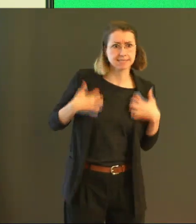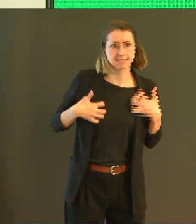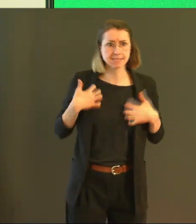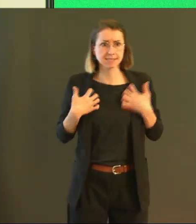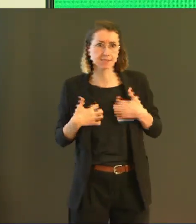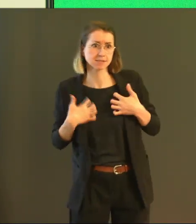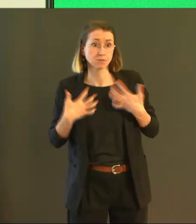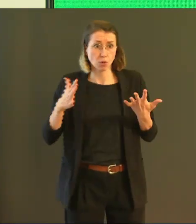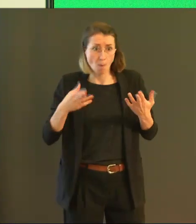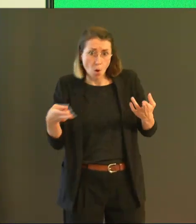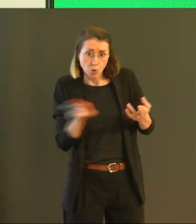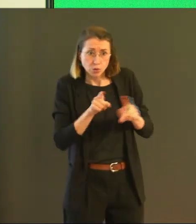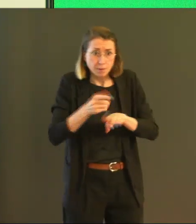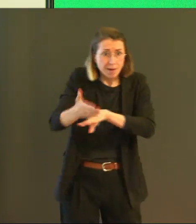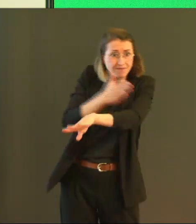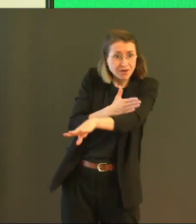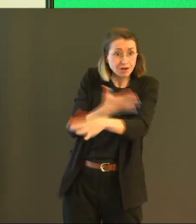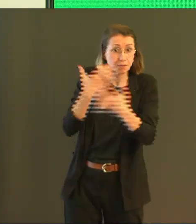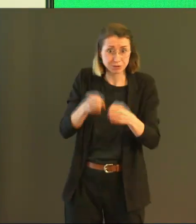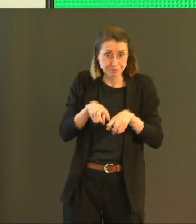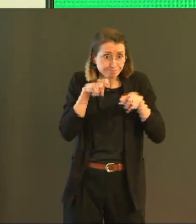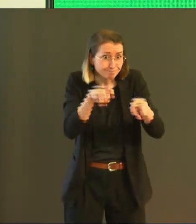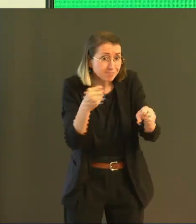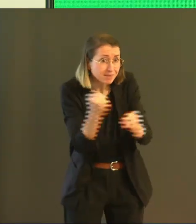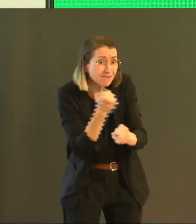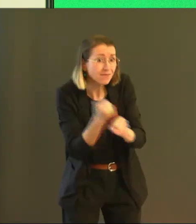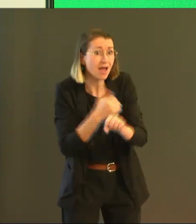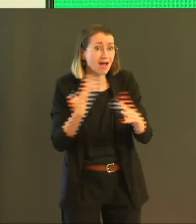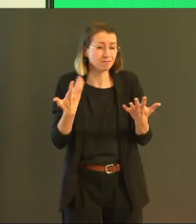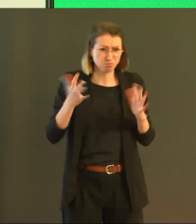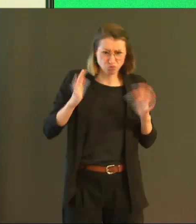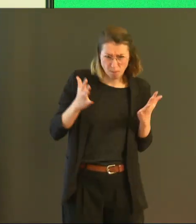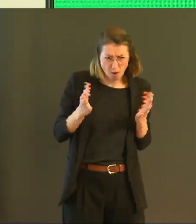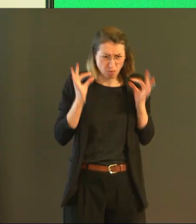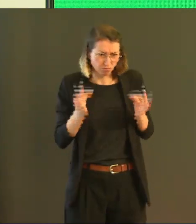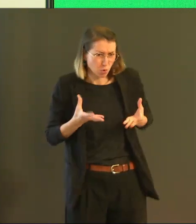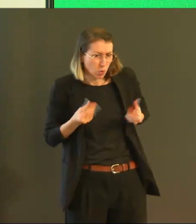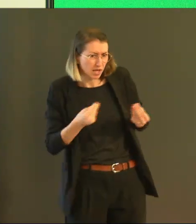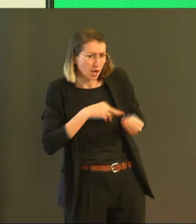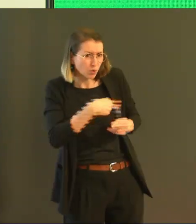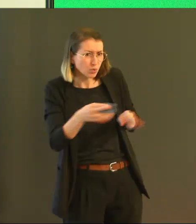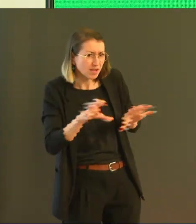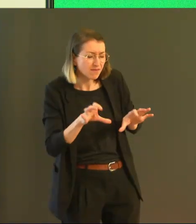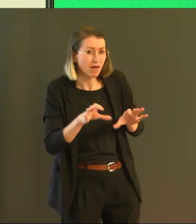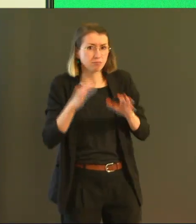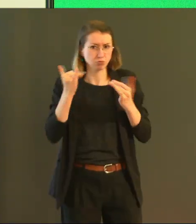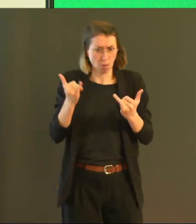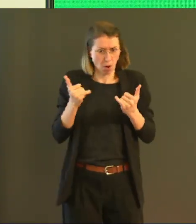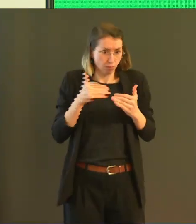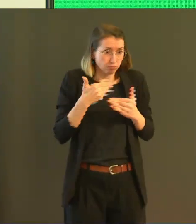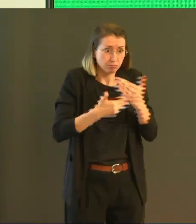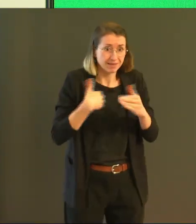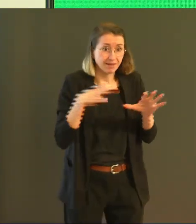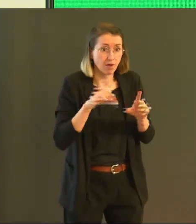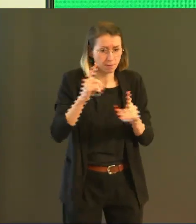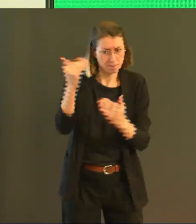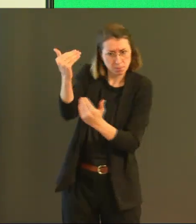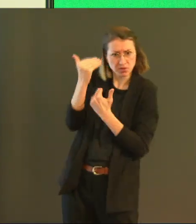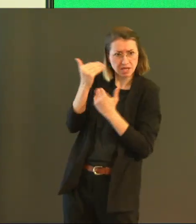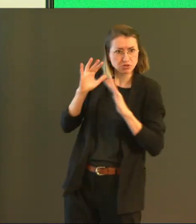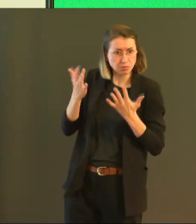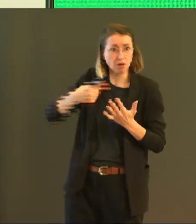pouvoir aller travailler dans des conditions de respect de santé publique chacun souhaite dès lors se